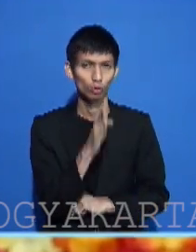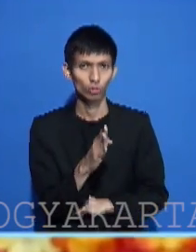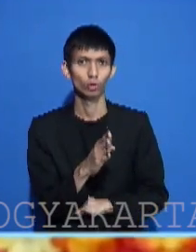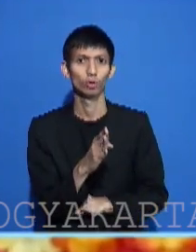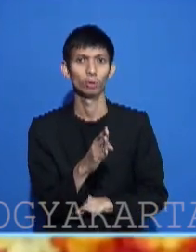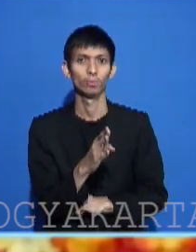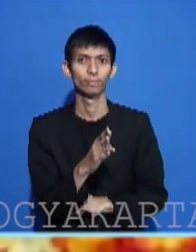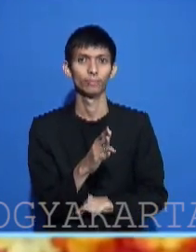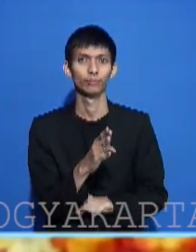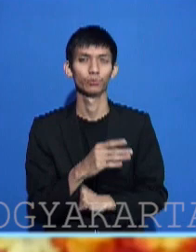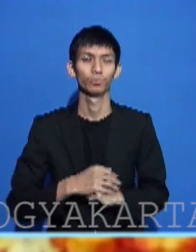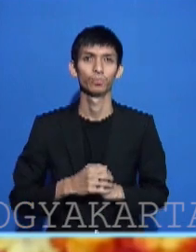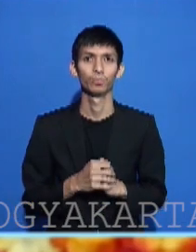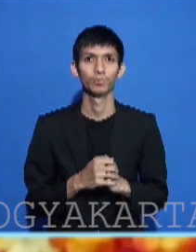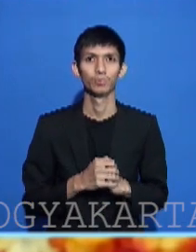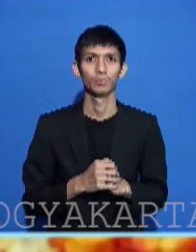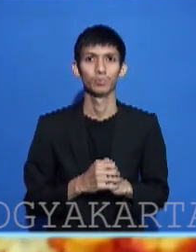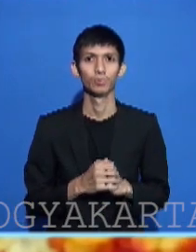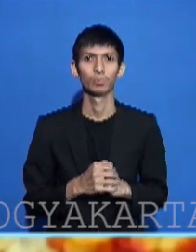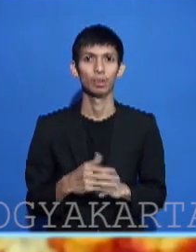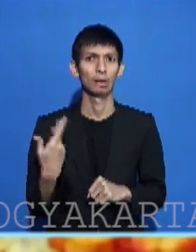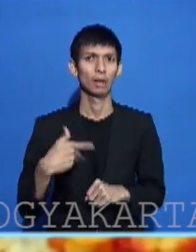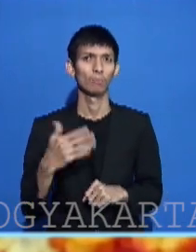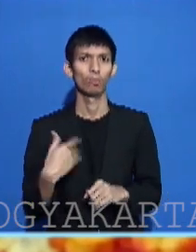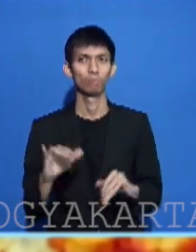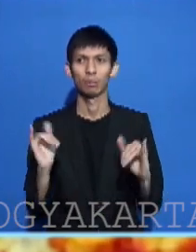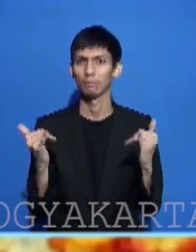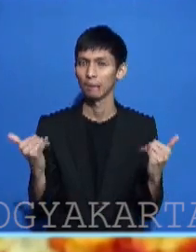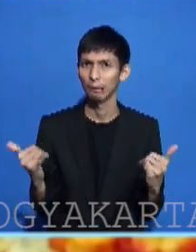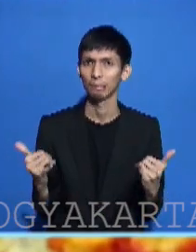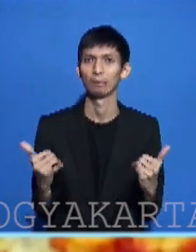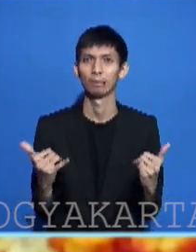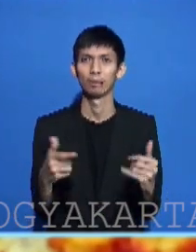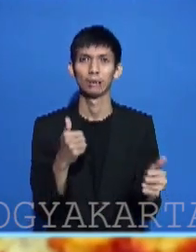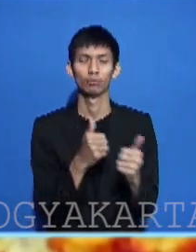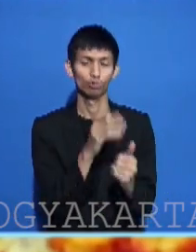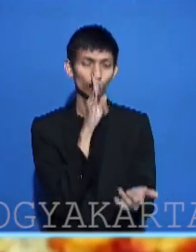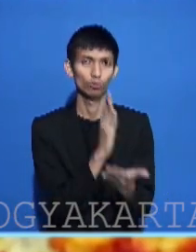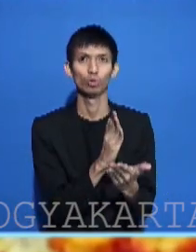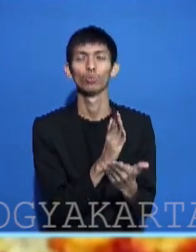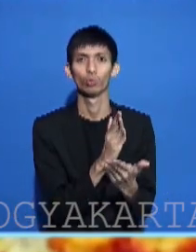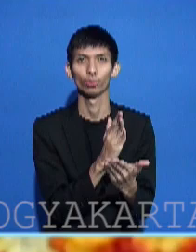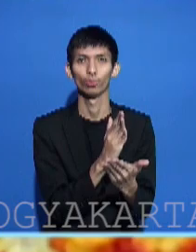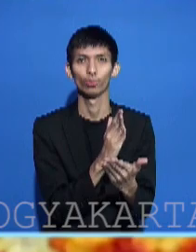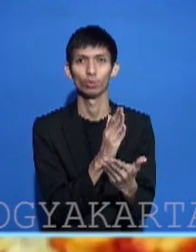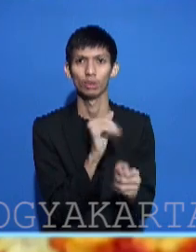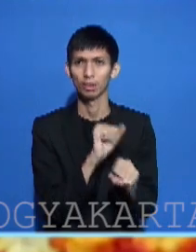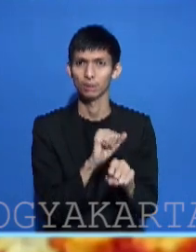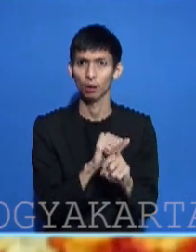jujur, tidak mau main-main dalam pekerjaan, dia selalu disiplin, apa yang